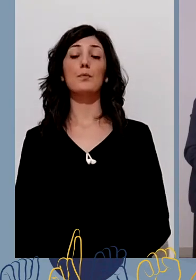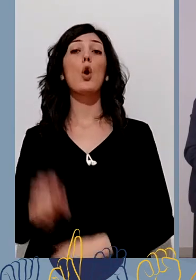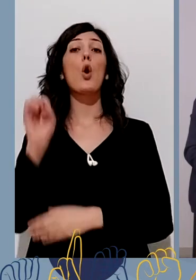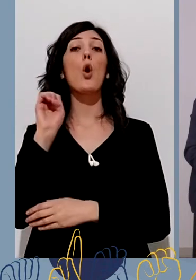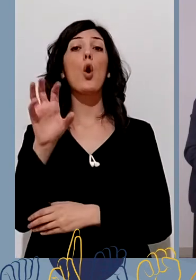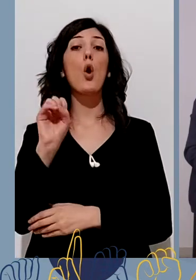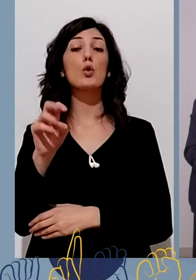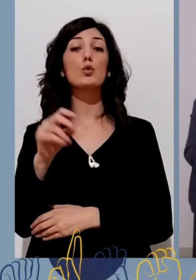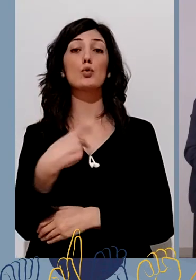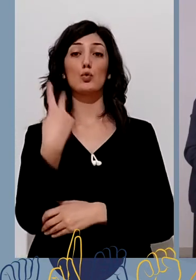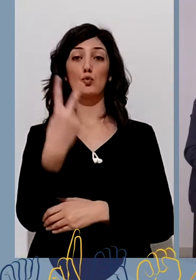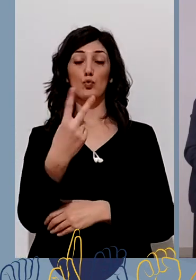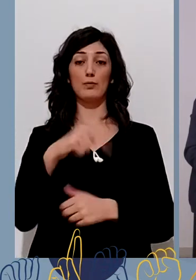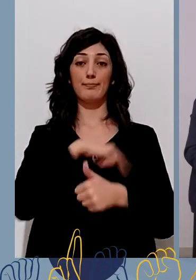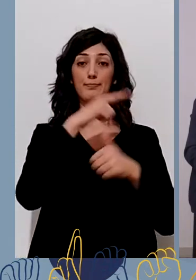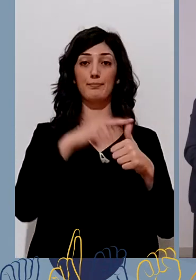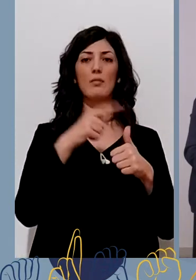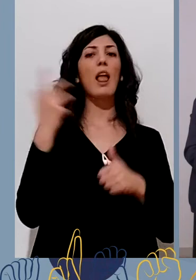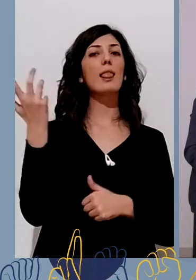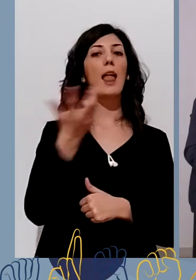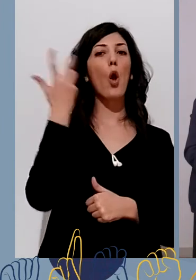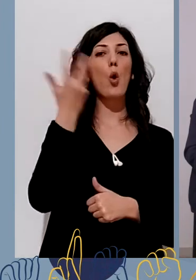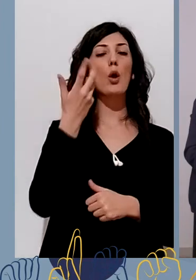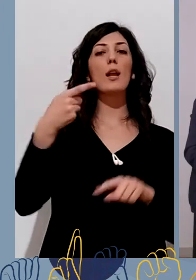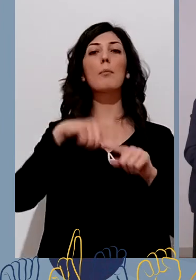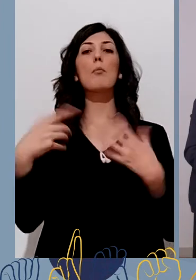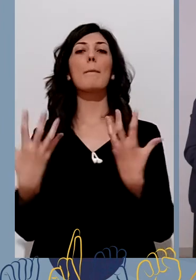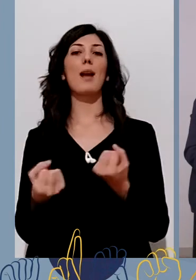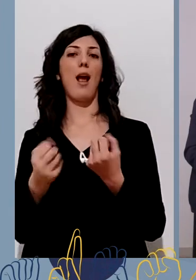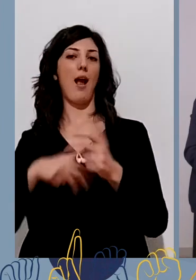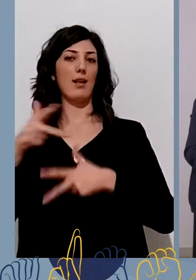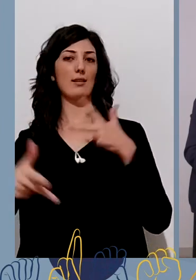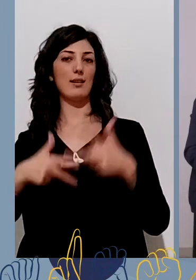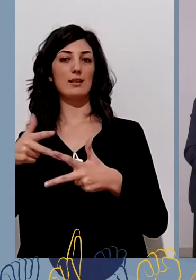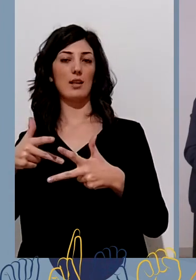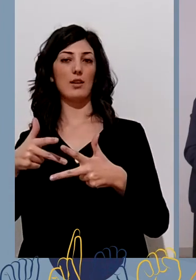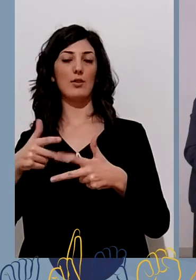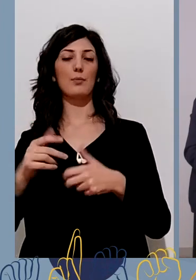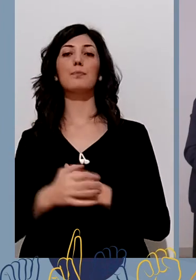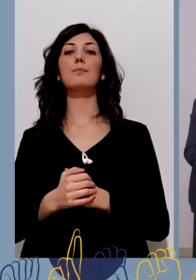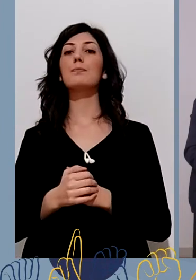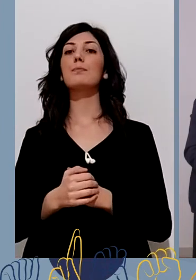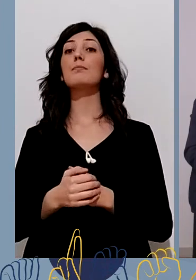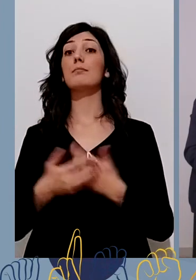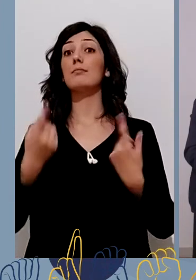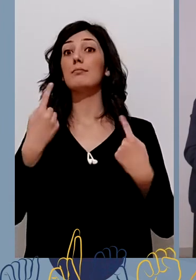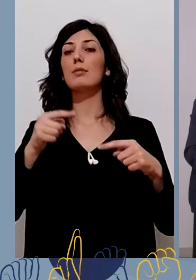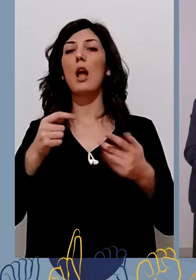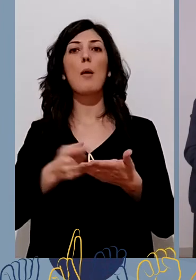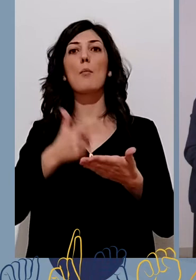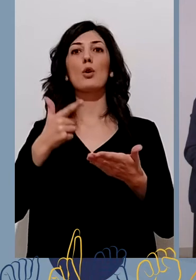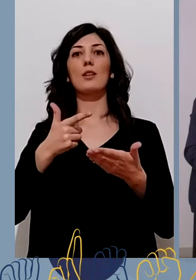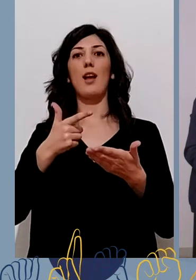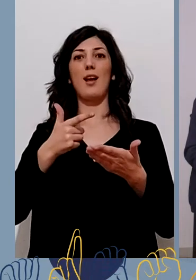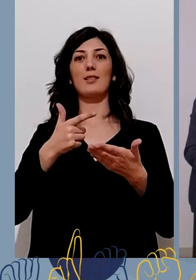ovviamente. Una parte teorica e una parte poi pratica. E questo, come abbiamo già detto prima, è anche molto importante, non solo per chi voglia